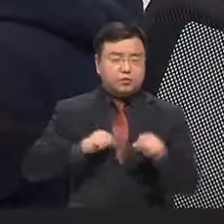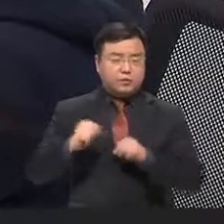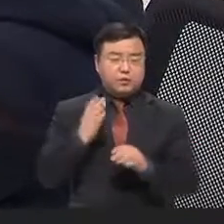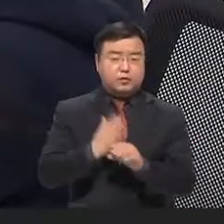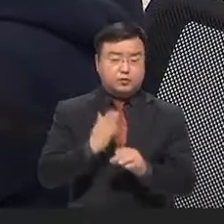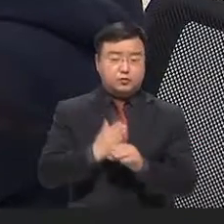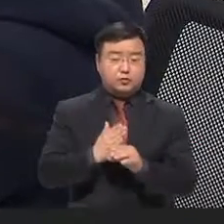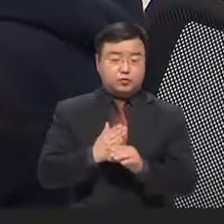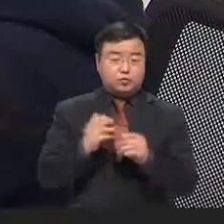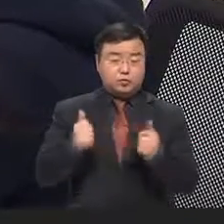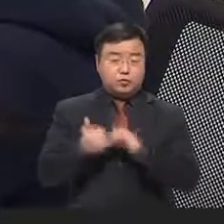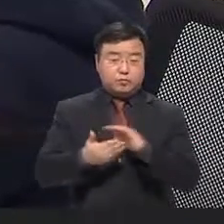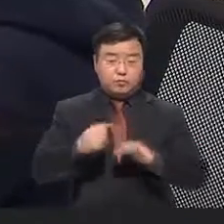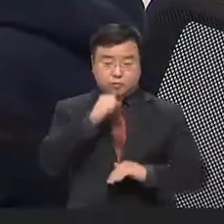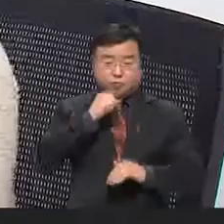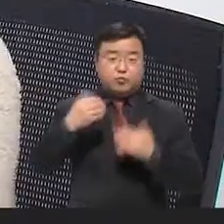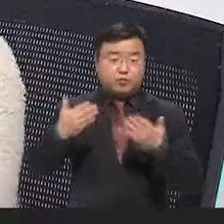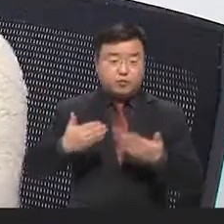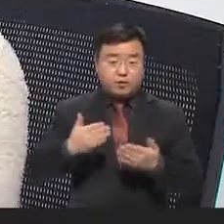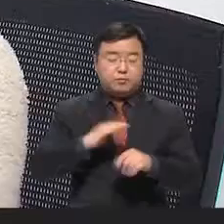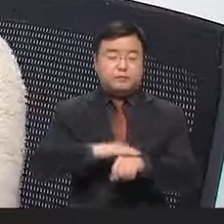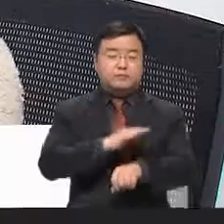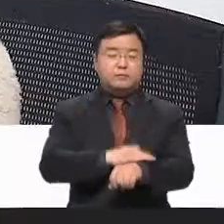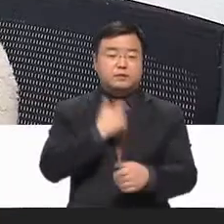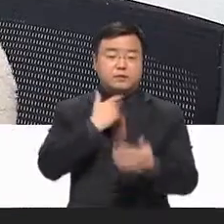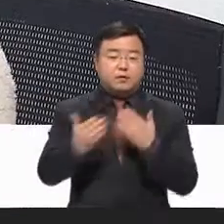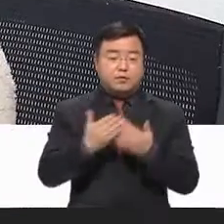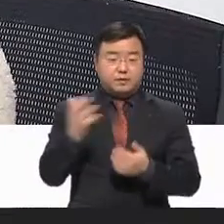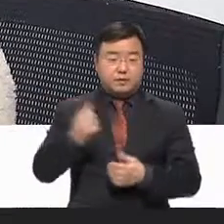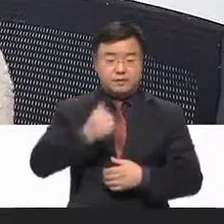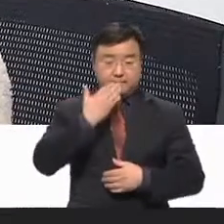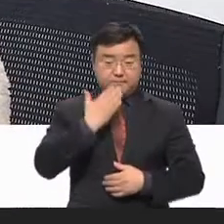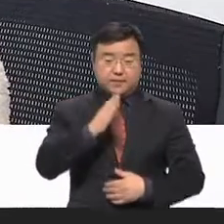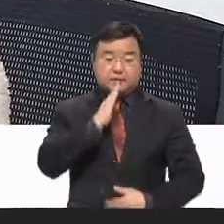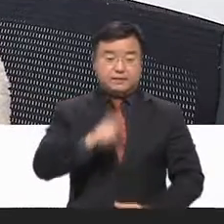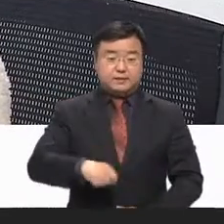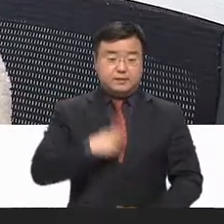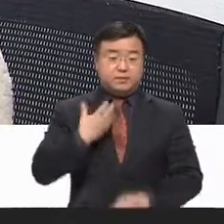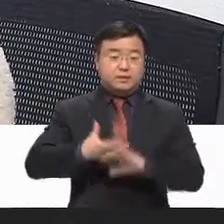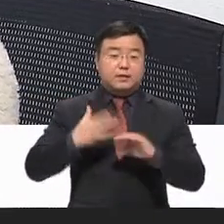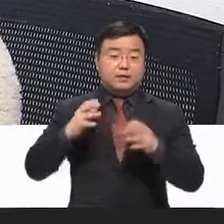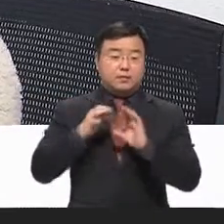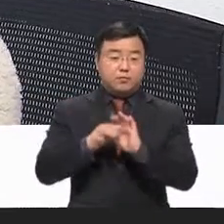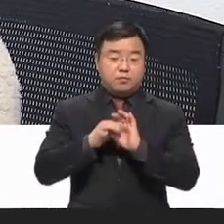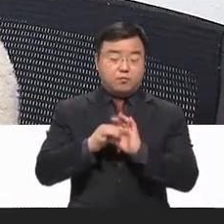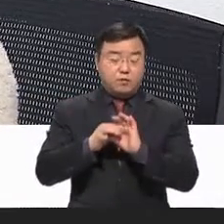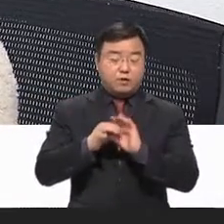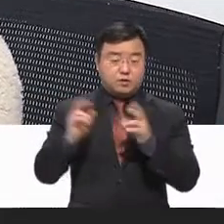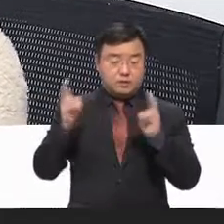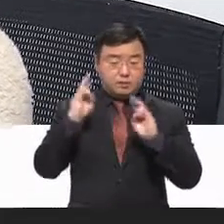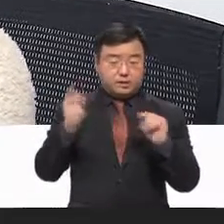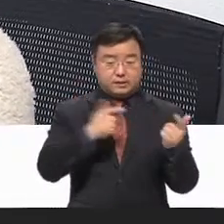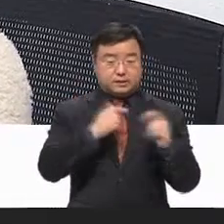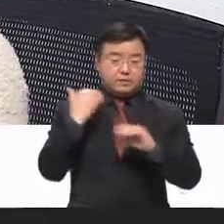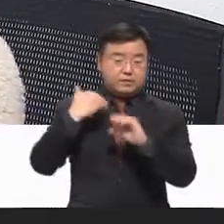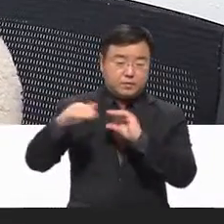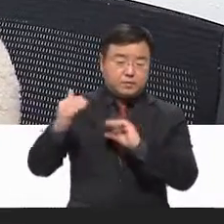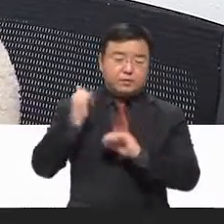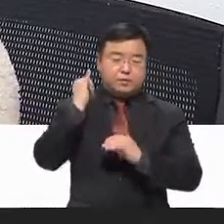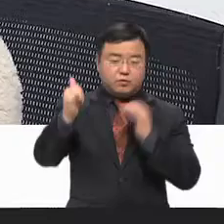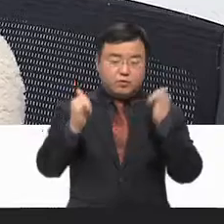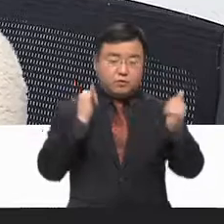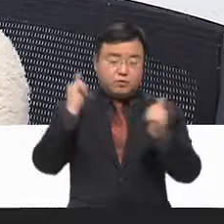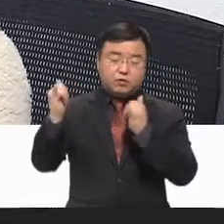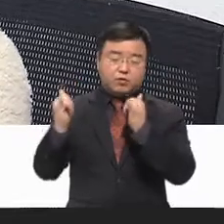쌓을 수 있어 일석이조입니다. 실제로 해외 관련 고객 업체들에게 이메일을 보내고 전화를